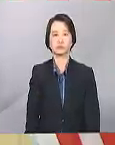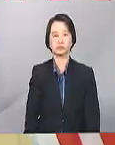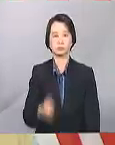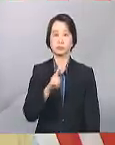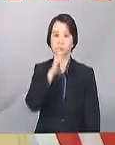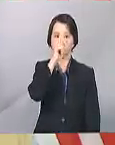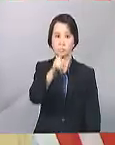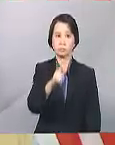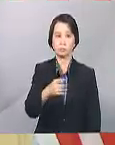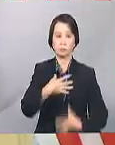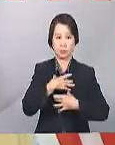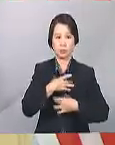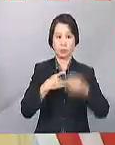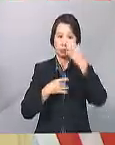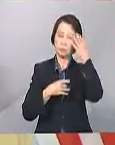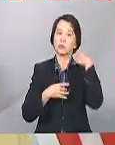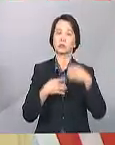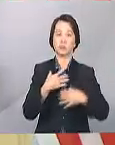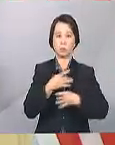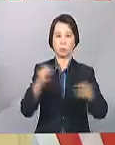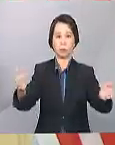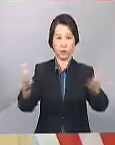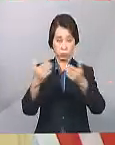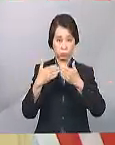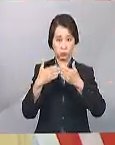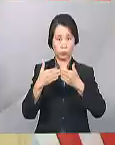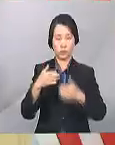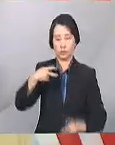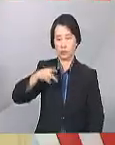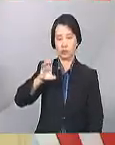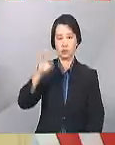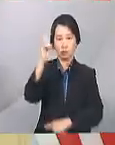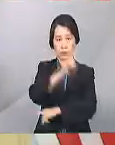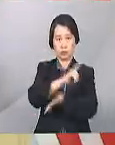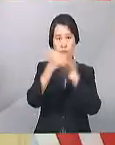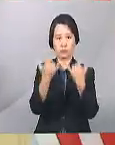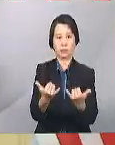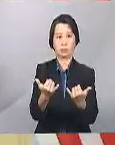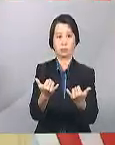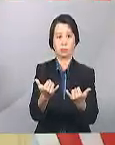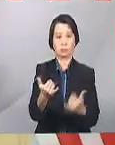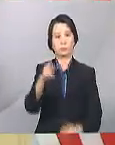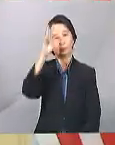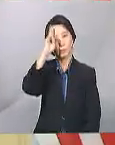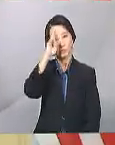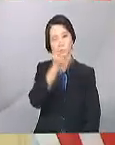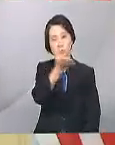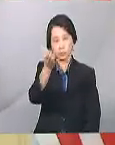Sebenarnya suka saya ingat sebelum saya menutup PC saya hari ini, seperti kita